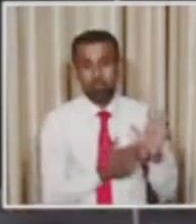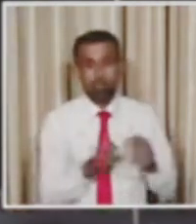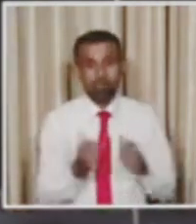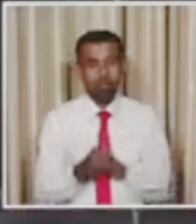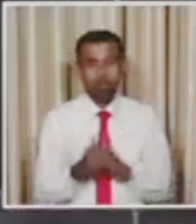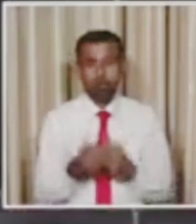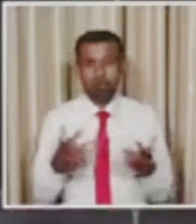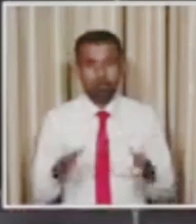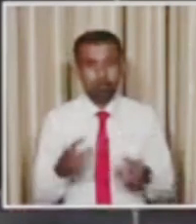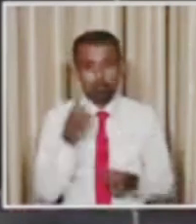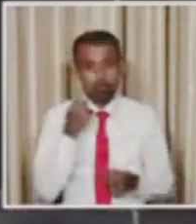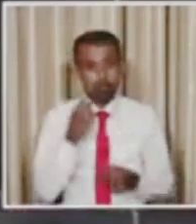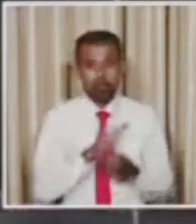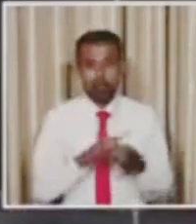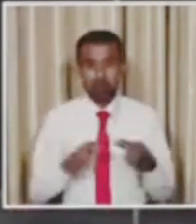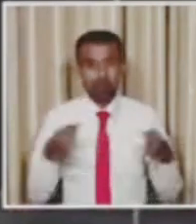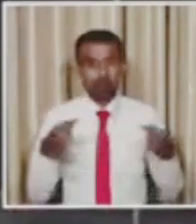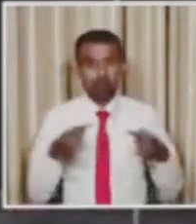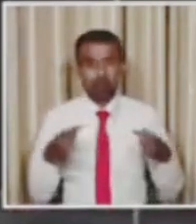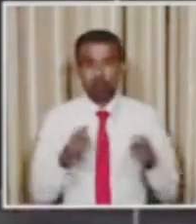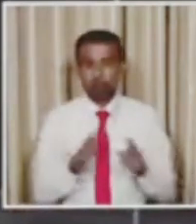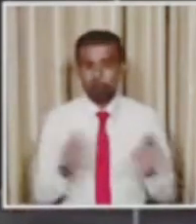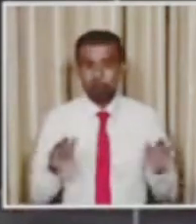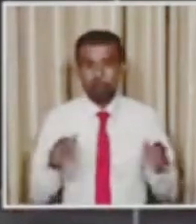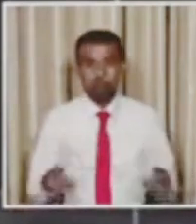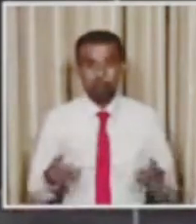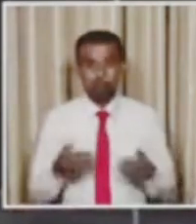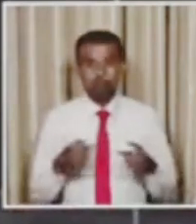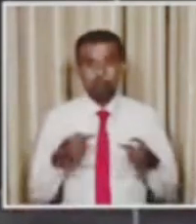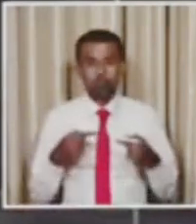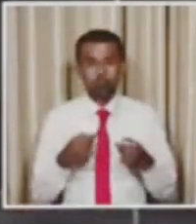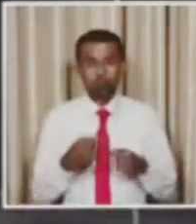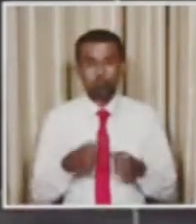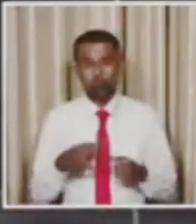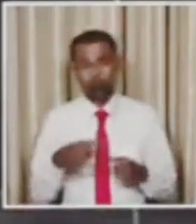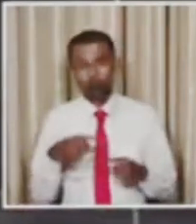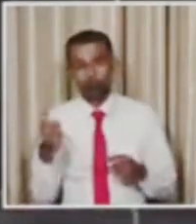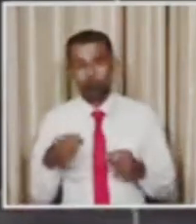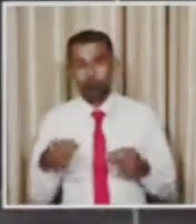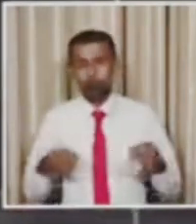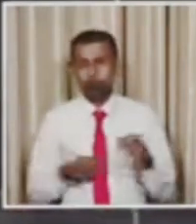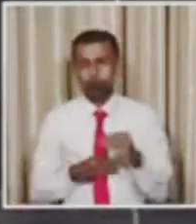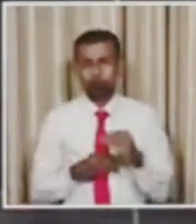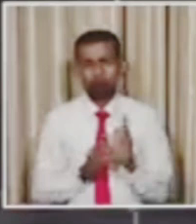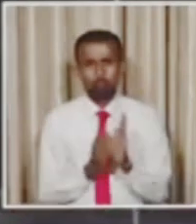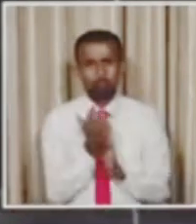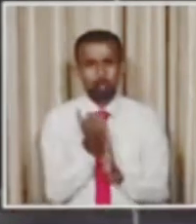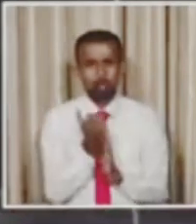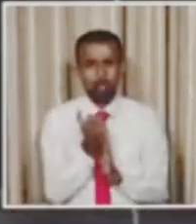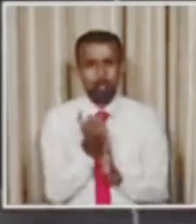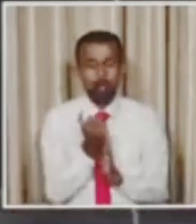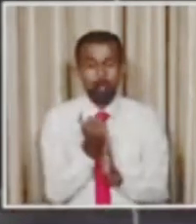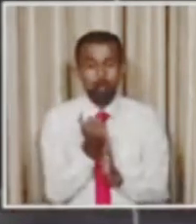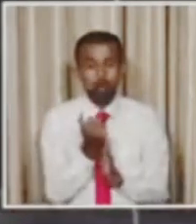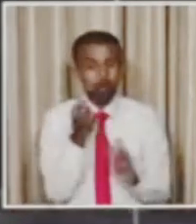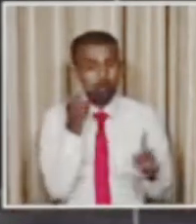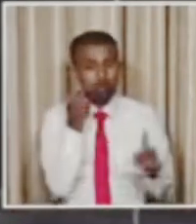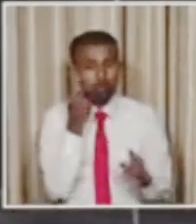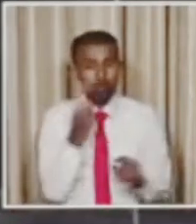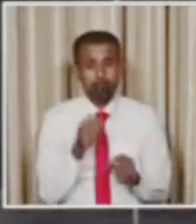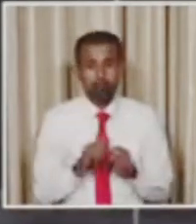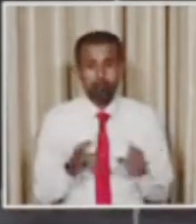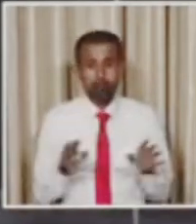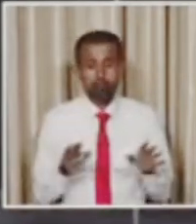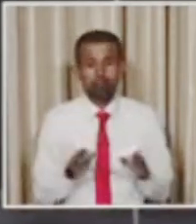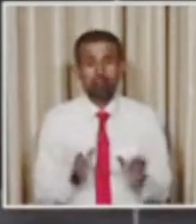හිතන්න එපා. යුද්ධ කරලා නෙවෙයි, දැන් ඉන්නේ යුද්ධ කරලා නෙවෙයි, වෙන විදියකට මානව හිමිකම් කසය වනාගෙන ඒක ඇති කරන්න